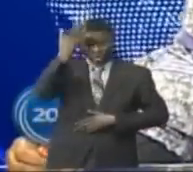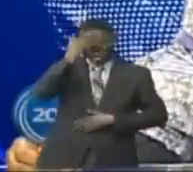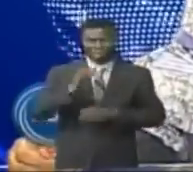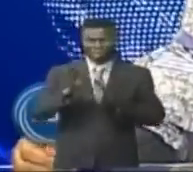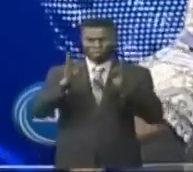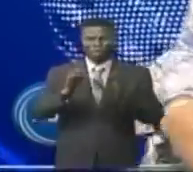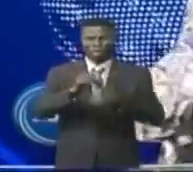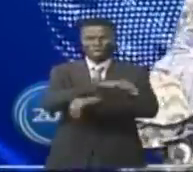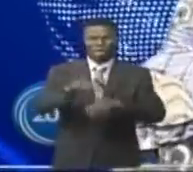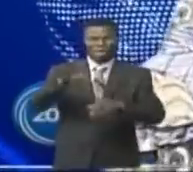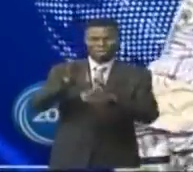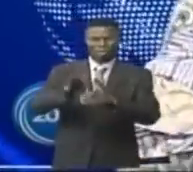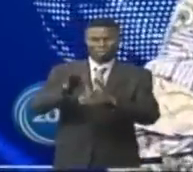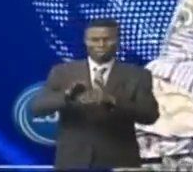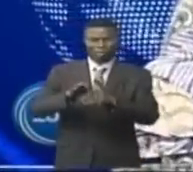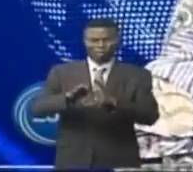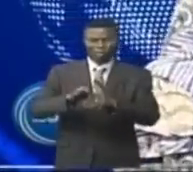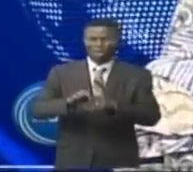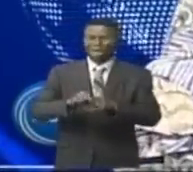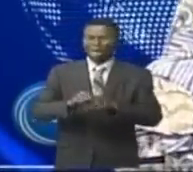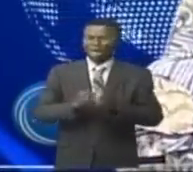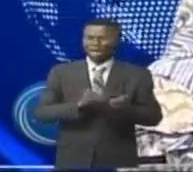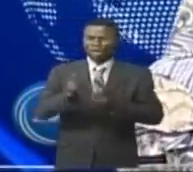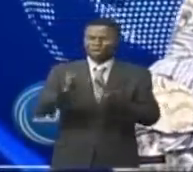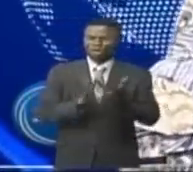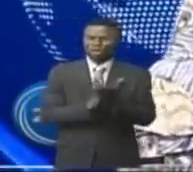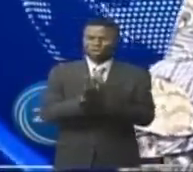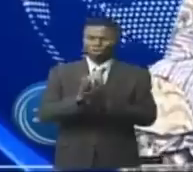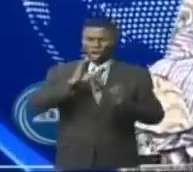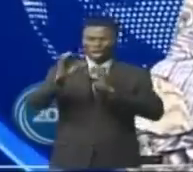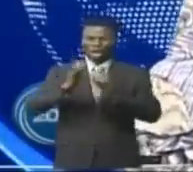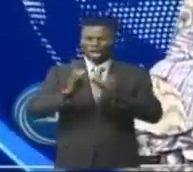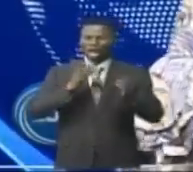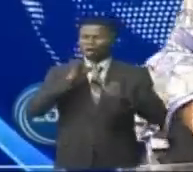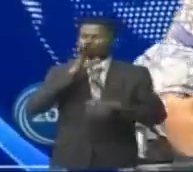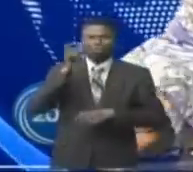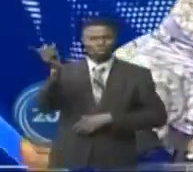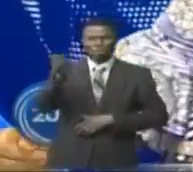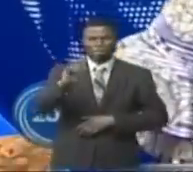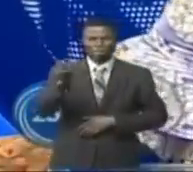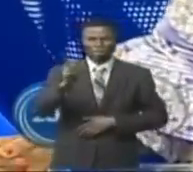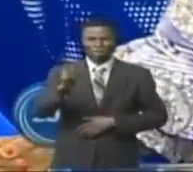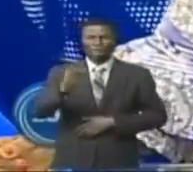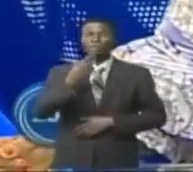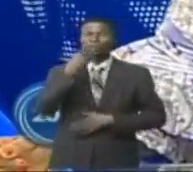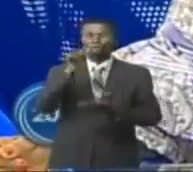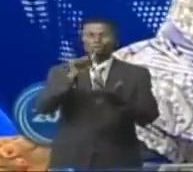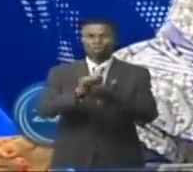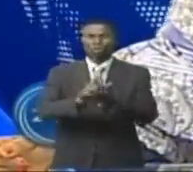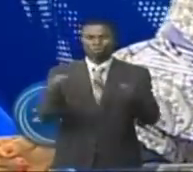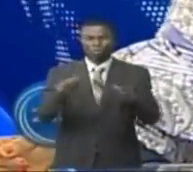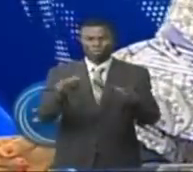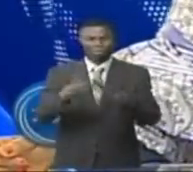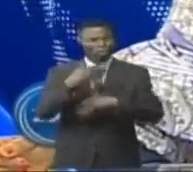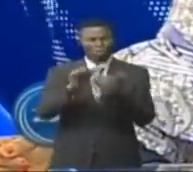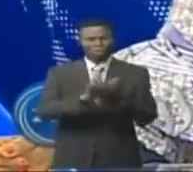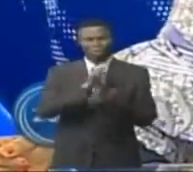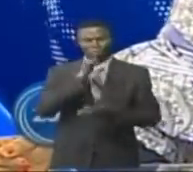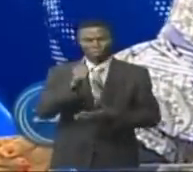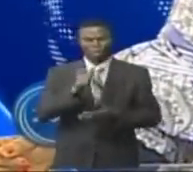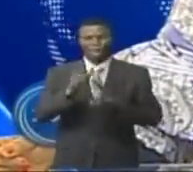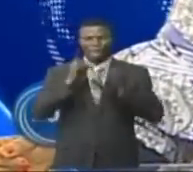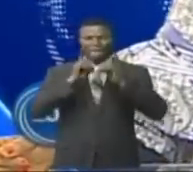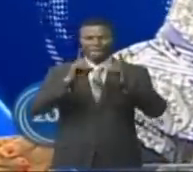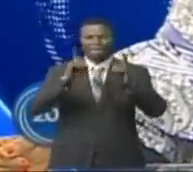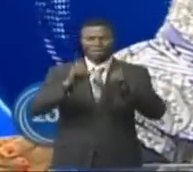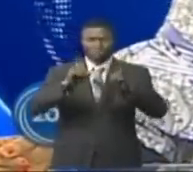CENI veut calibrer sa communication. Non à la communication mensongère. Nous ne dirons pas ce que nous ne ferons pas. Déclaration de